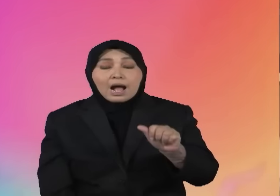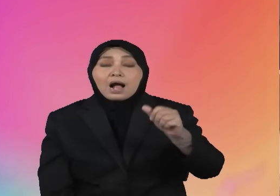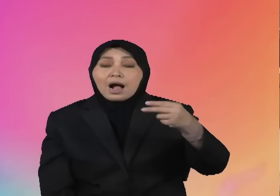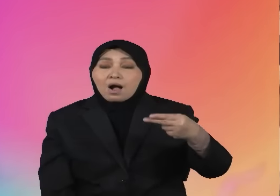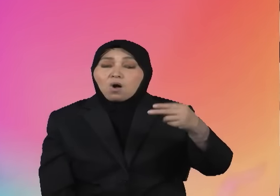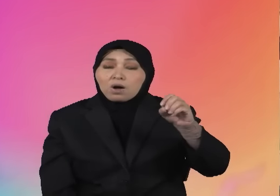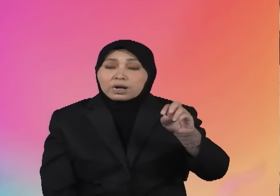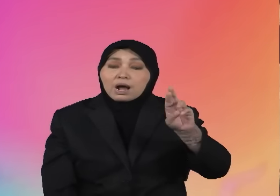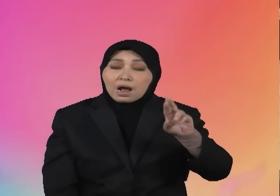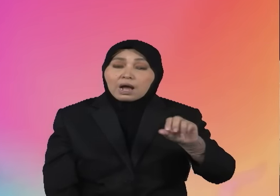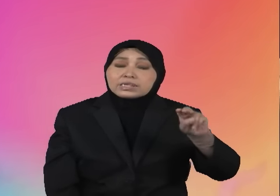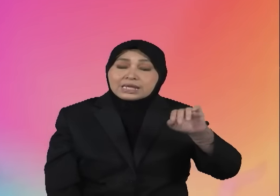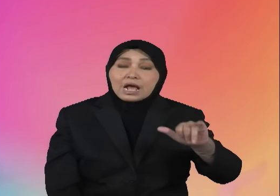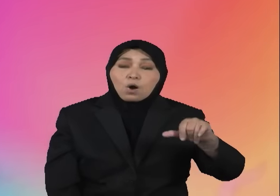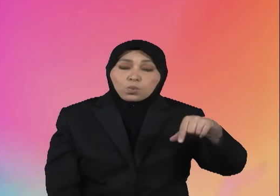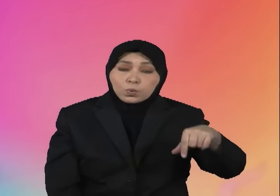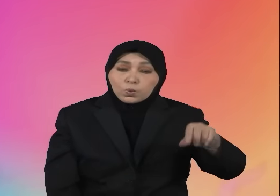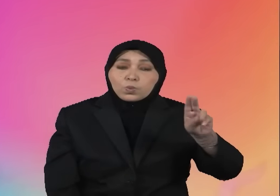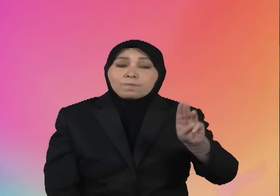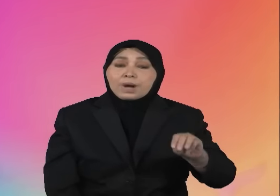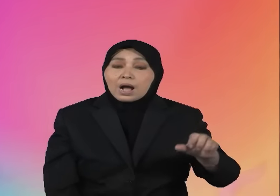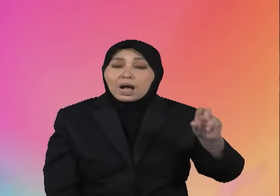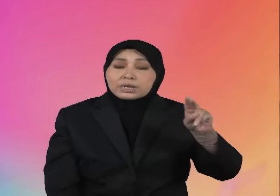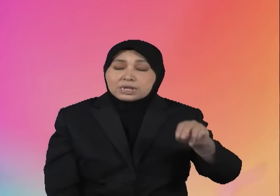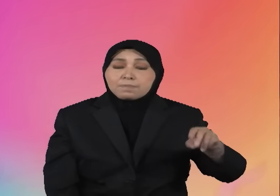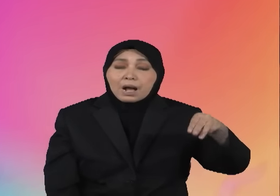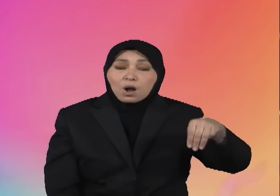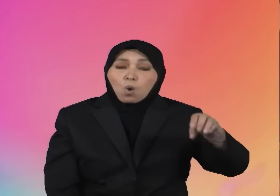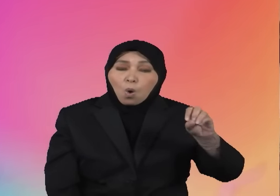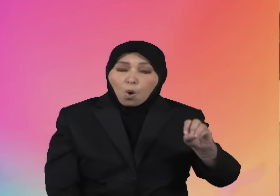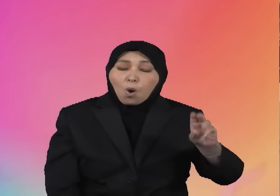Fa'a kharani yaqumani